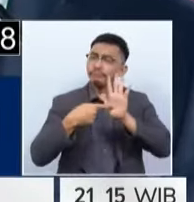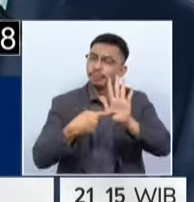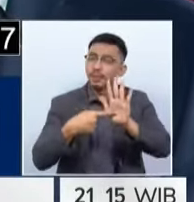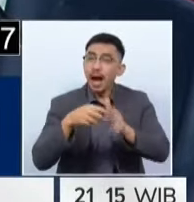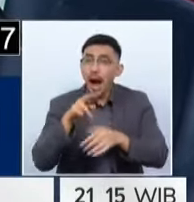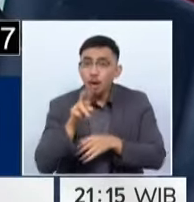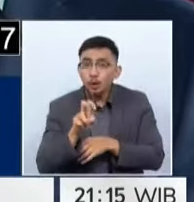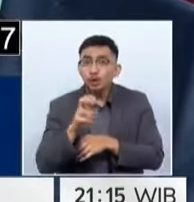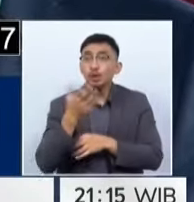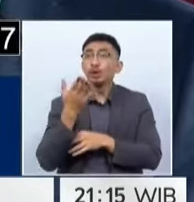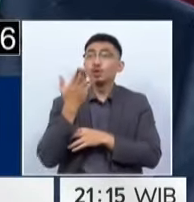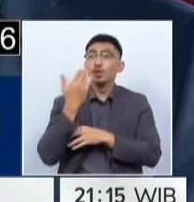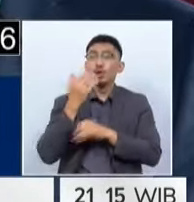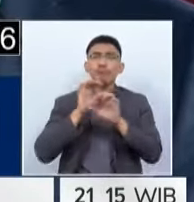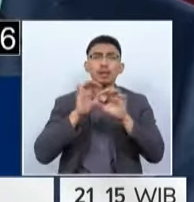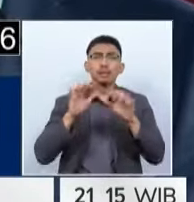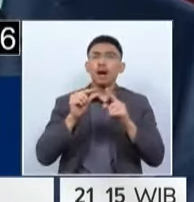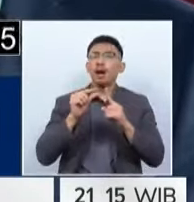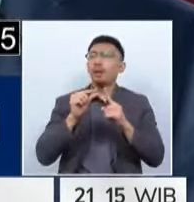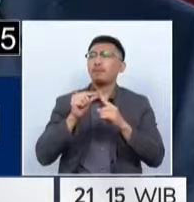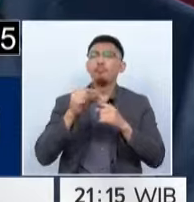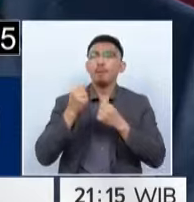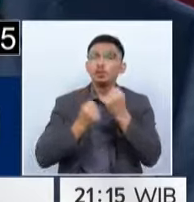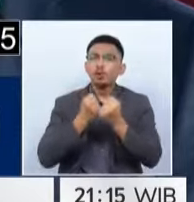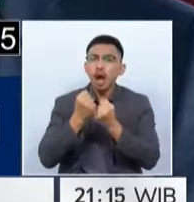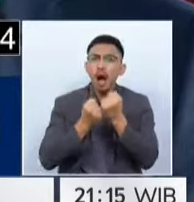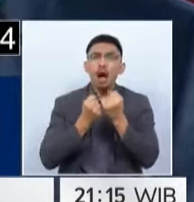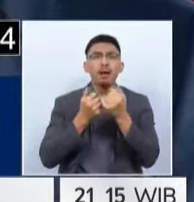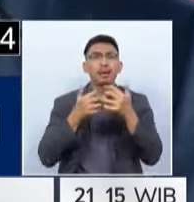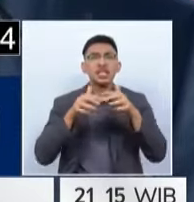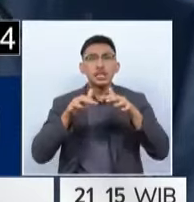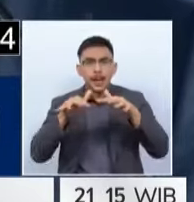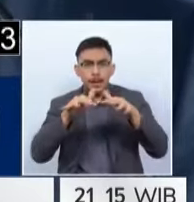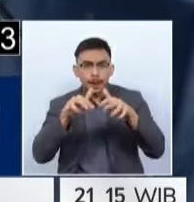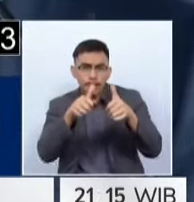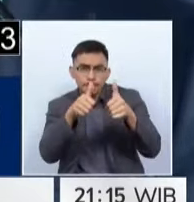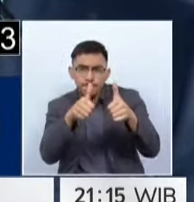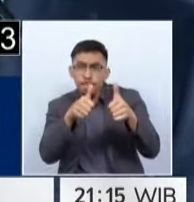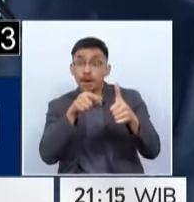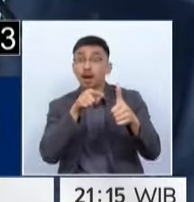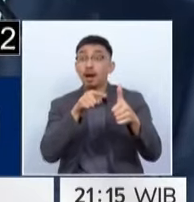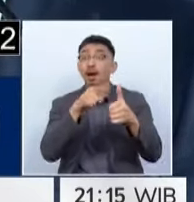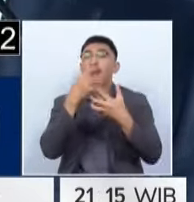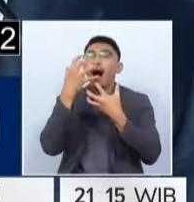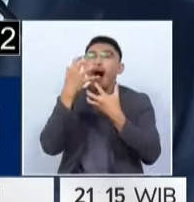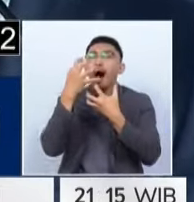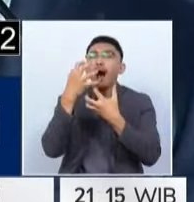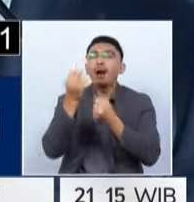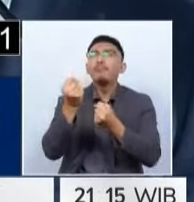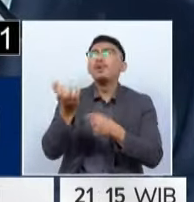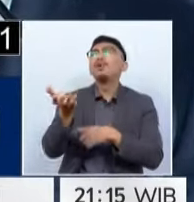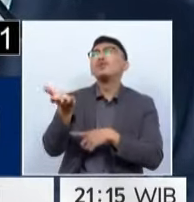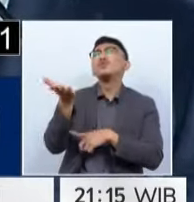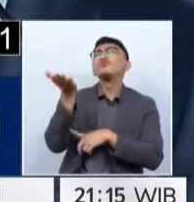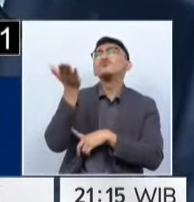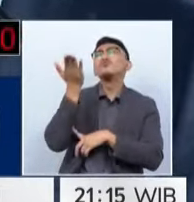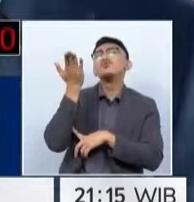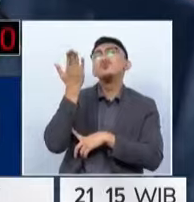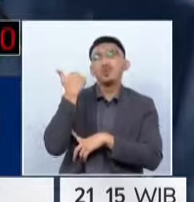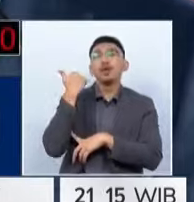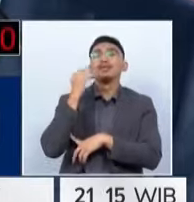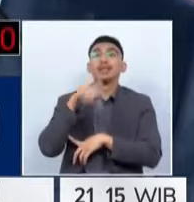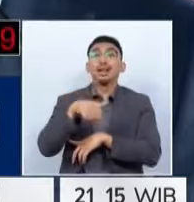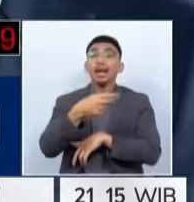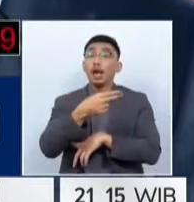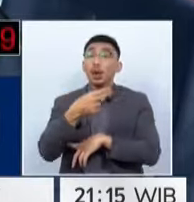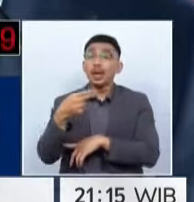yang sangat strategis dibikin itu mimpi sejak dari lama pendiri bangsa agar kita menjadi negara kuat